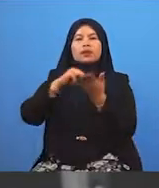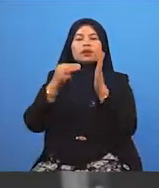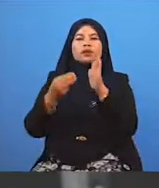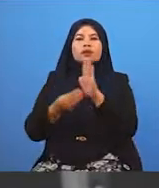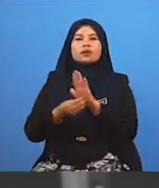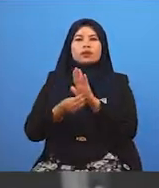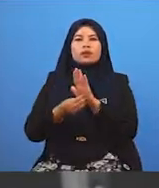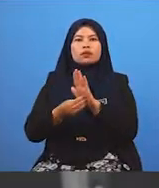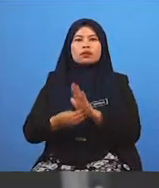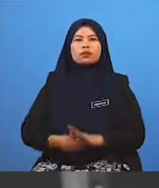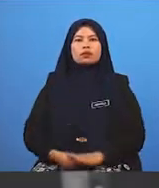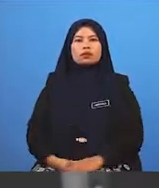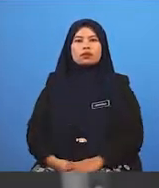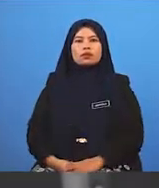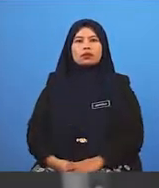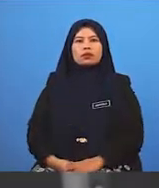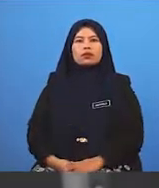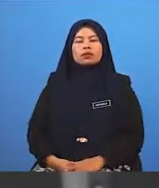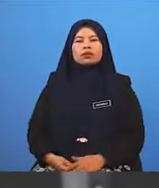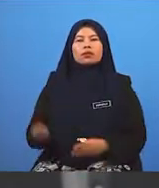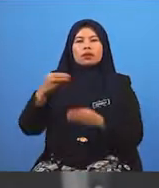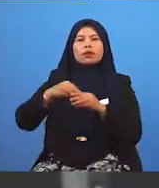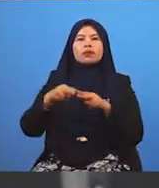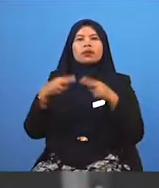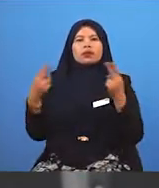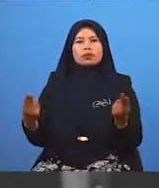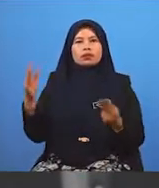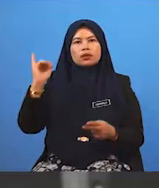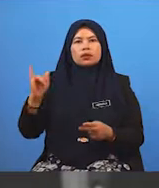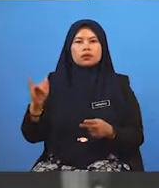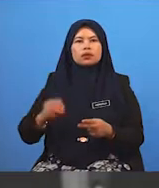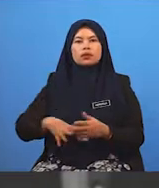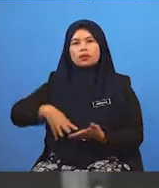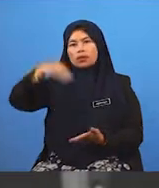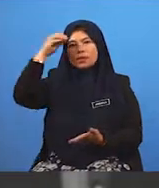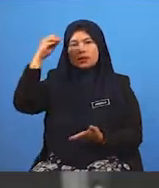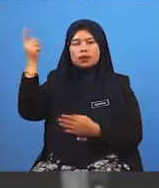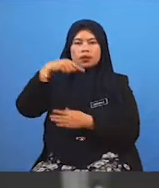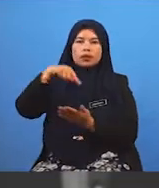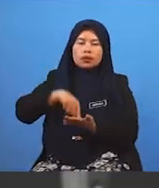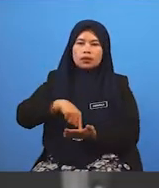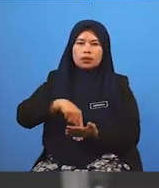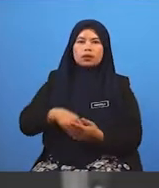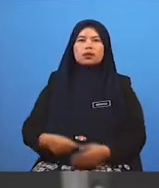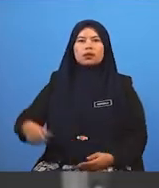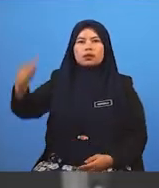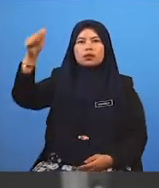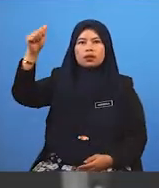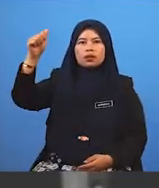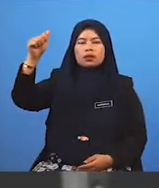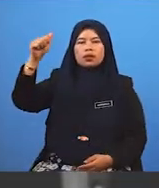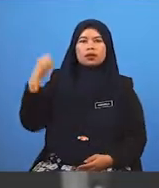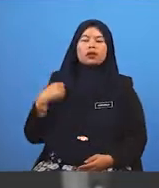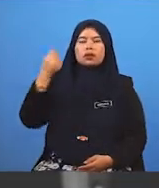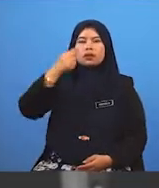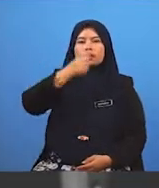maksud linisa'ihi mukhulunqa dalam hadis yang telah kita pelajari hari ini ialah A.